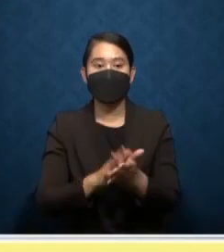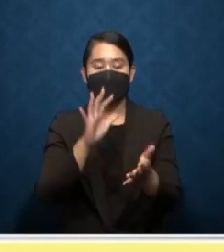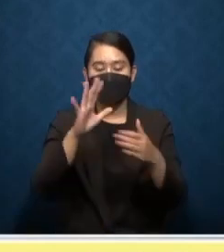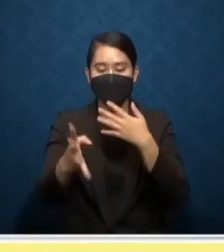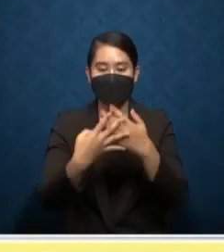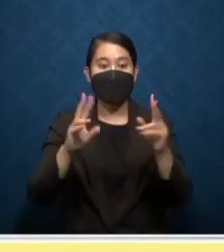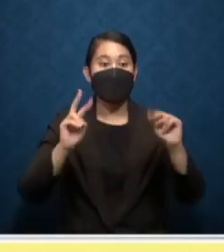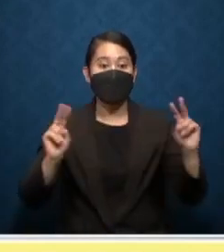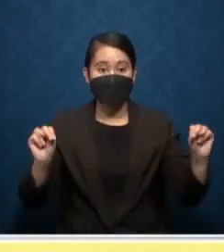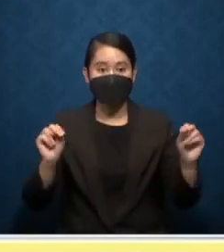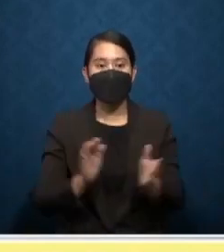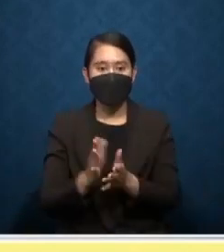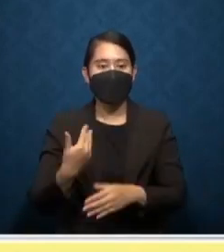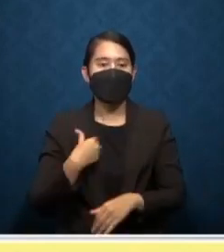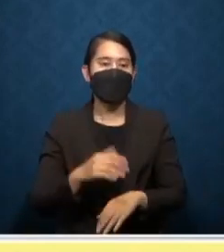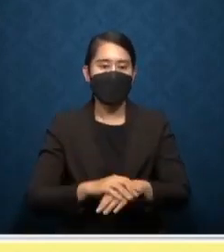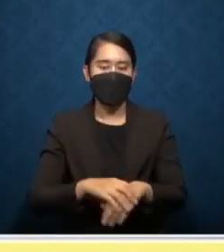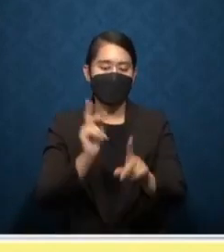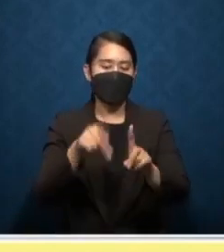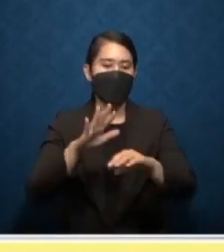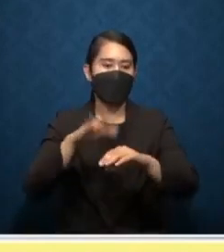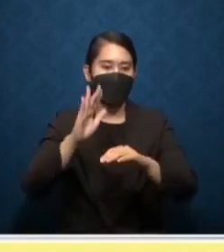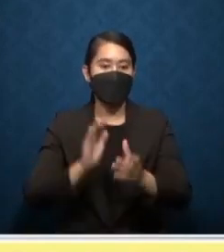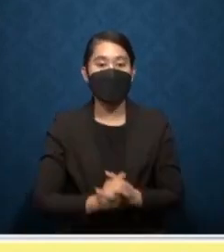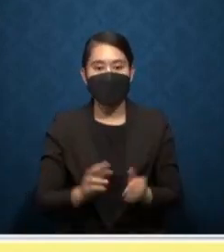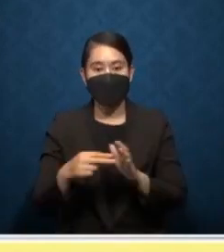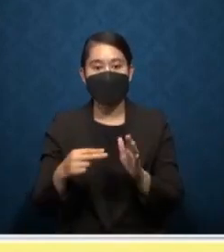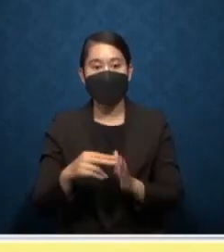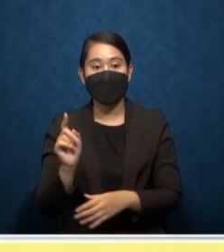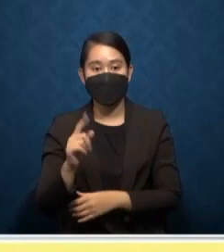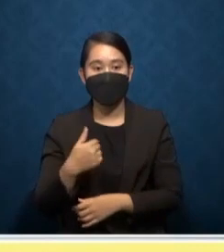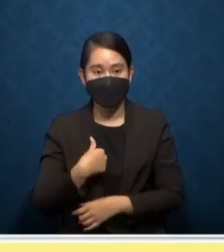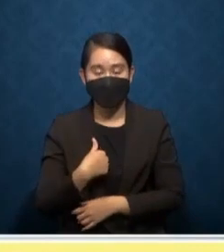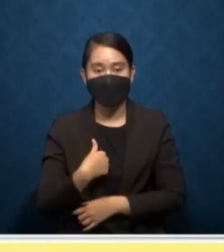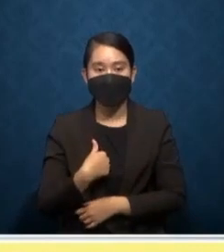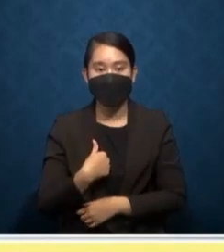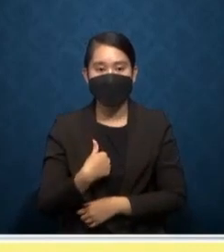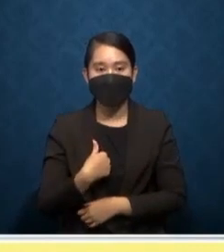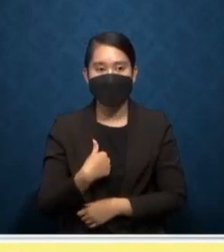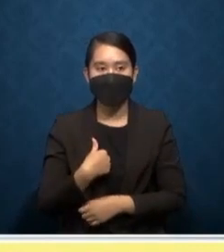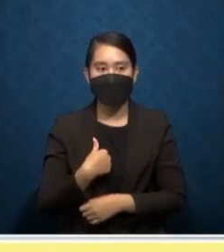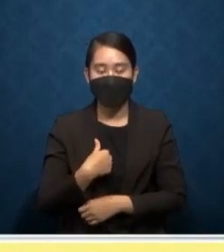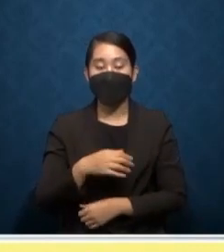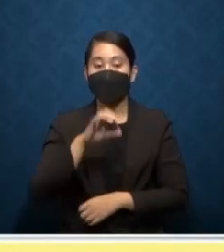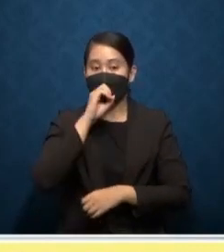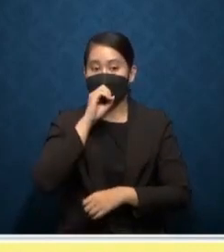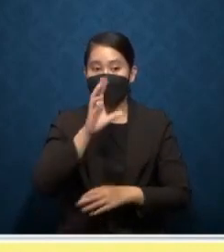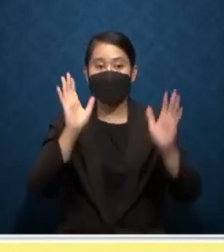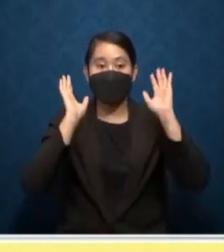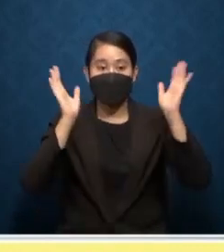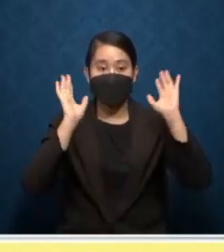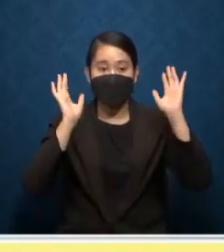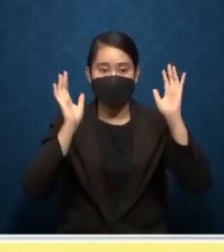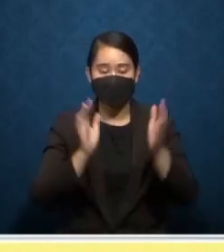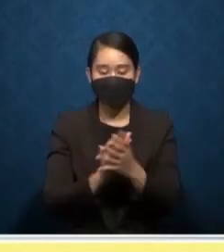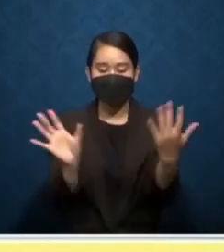ก็อีกหลายพัคนก็ทำให้ผมประกาศใหสัคมรับรู้ว่ ฟ้าถ